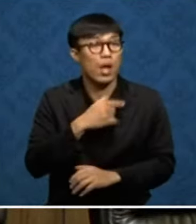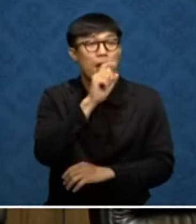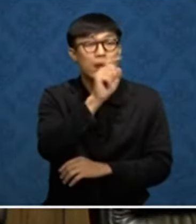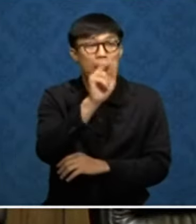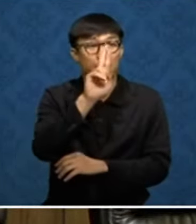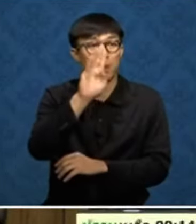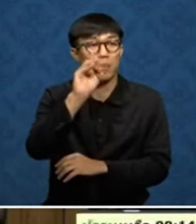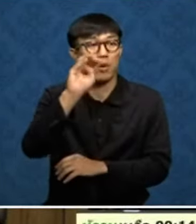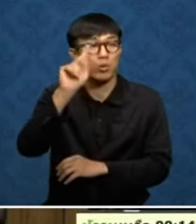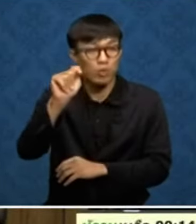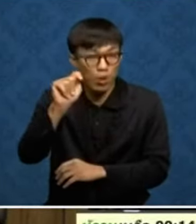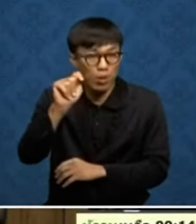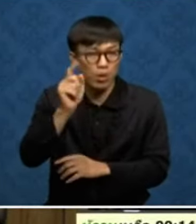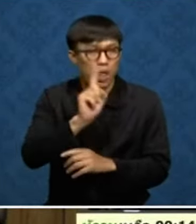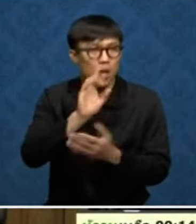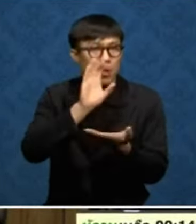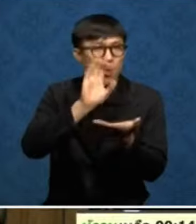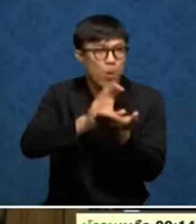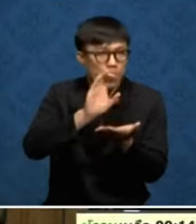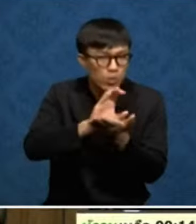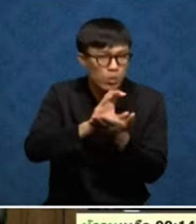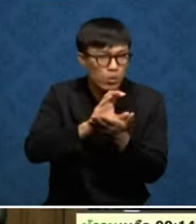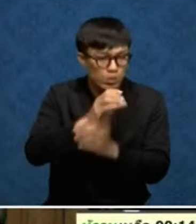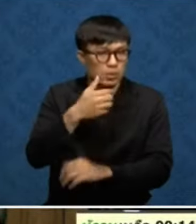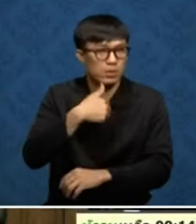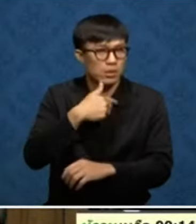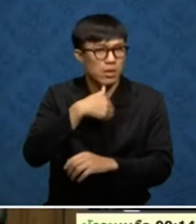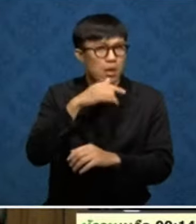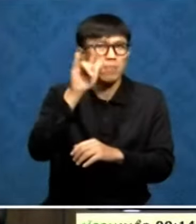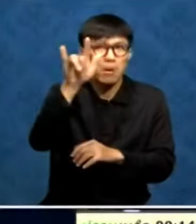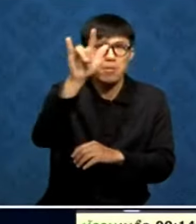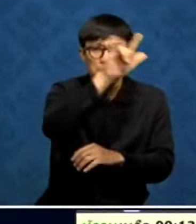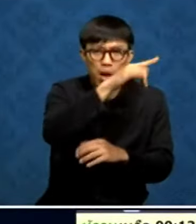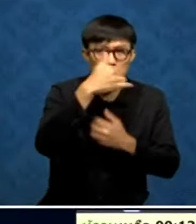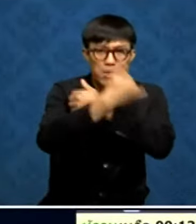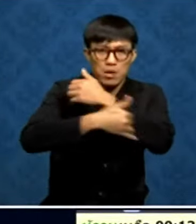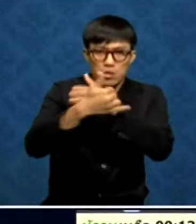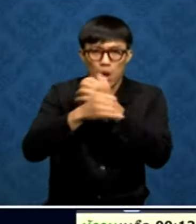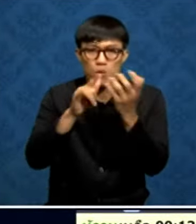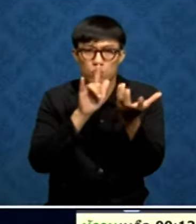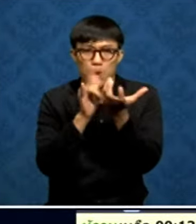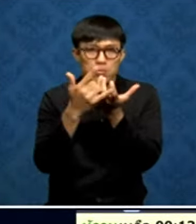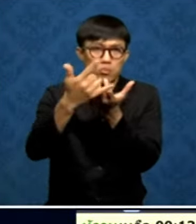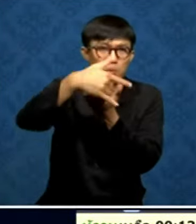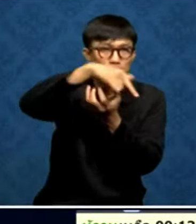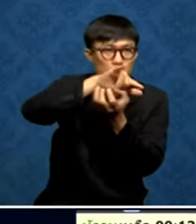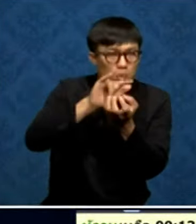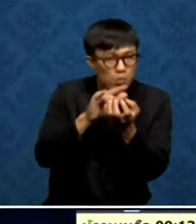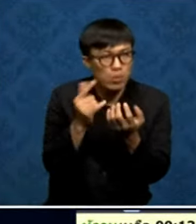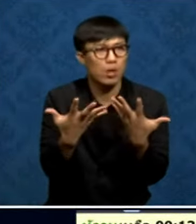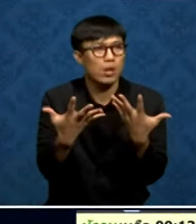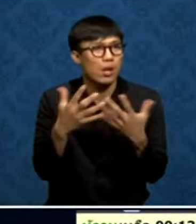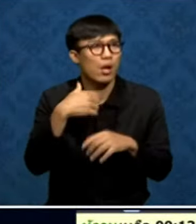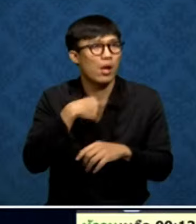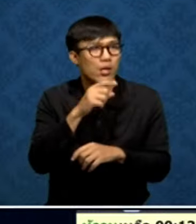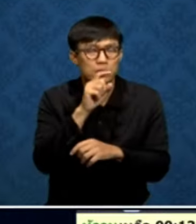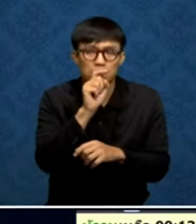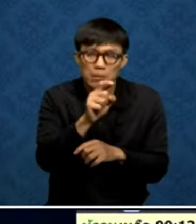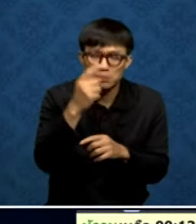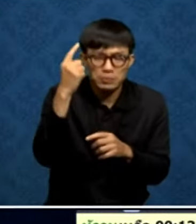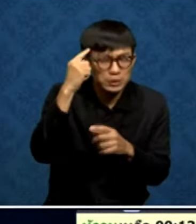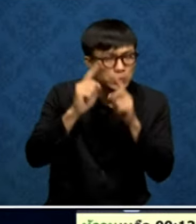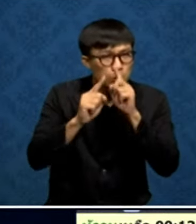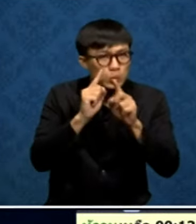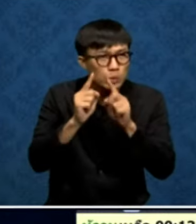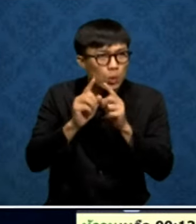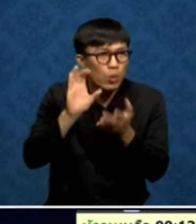การลงทุนที่ท่านนายกเองเนี่ยครับได้เดินทางไปทั่วโลกเพื่อดึงดูดการลงทุนและเห็นผลสัมฤทธิ์ครับเป็นการส่งเสริมการลงทุนผ่านคณะ